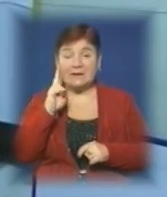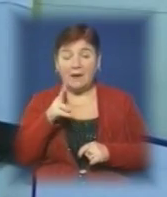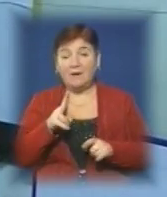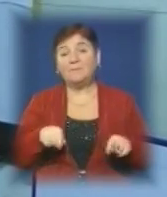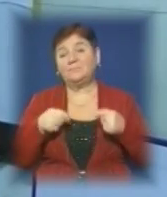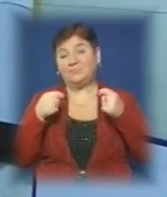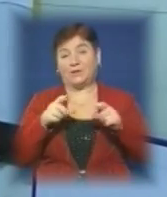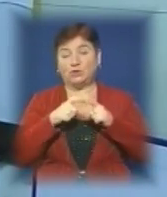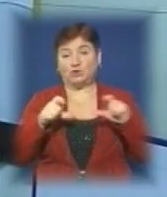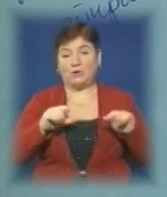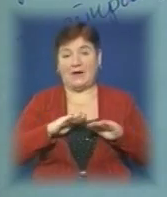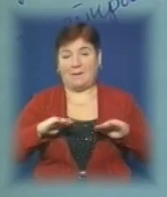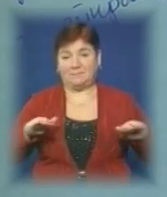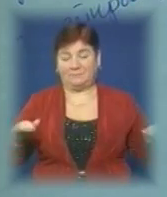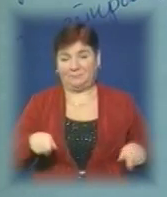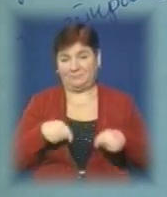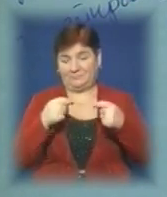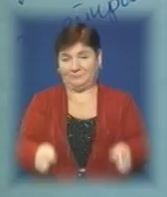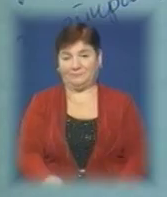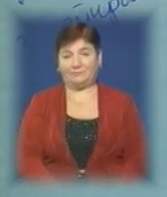передаватимуть їх школярам.